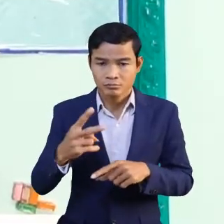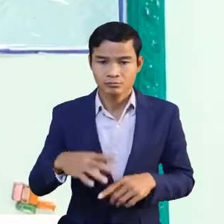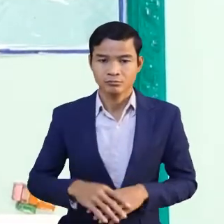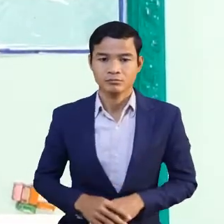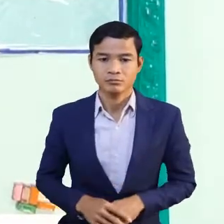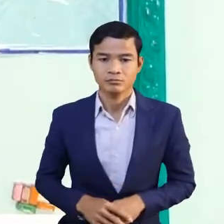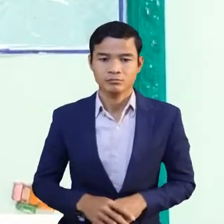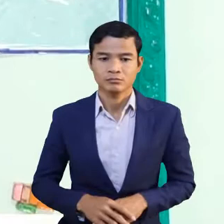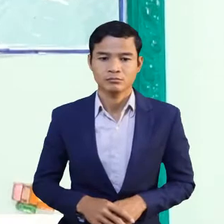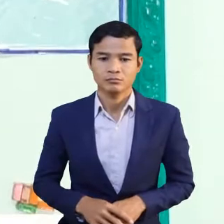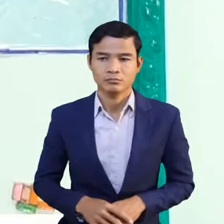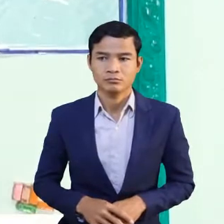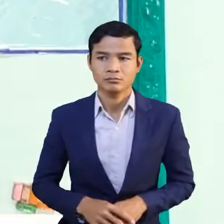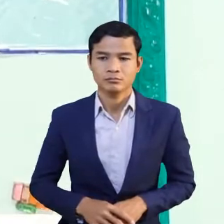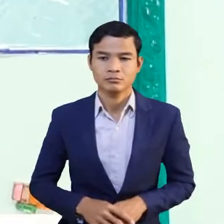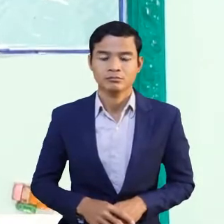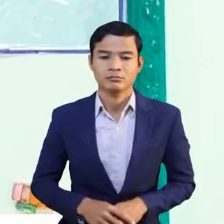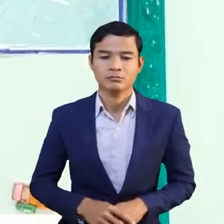ល